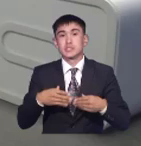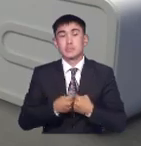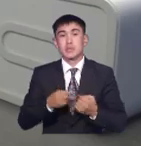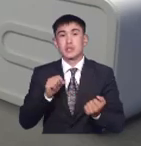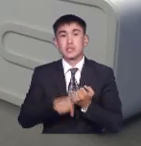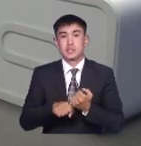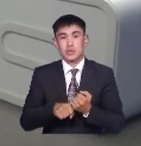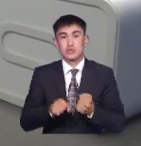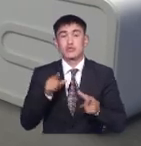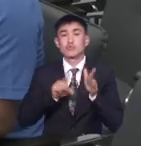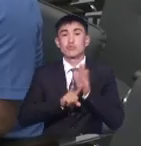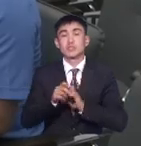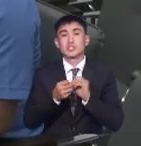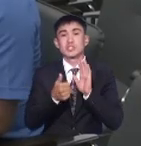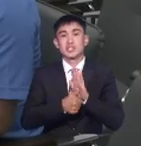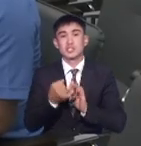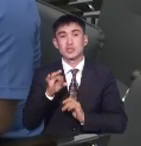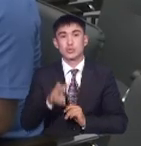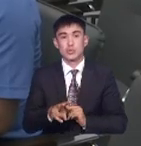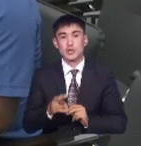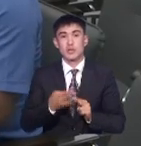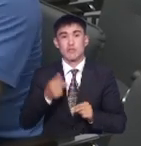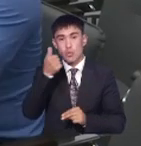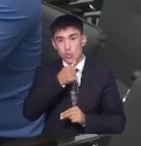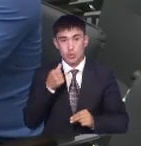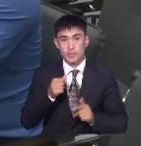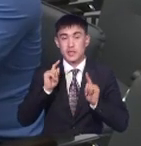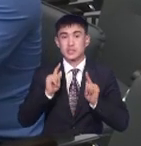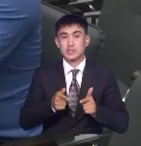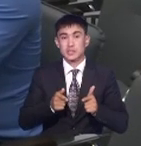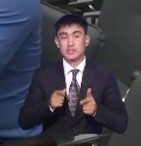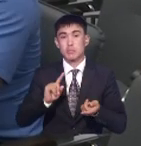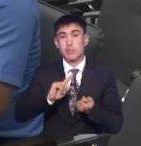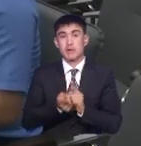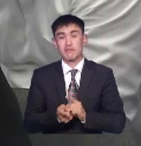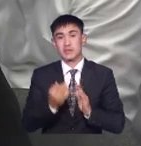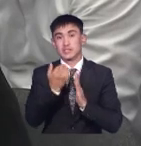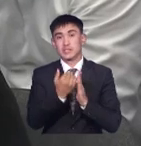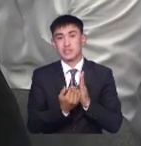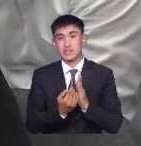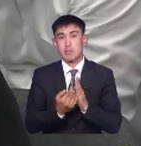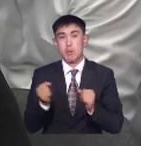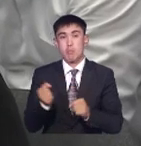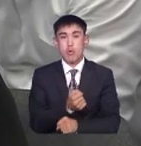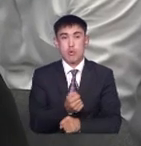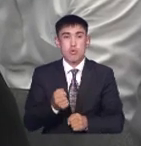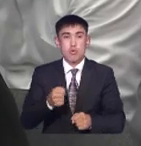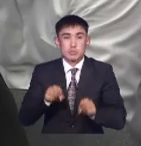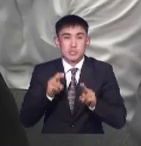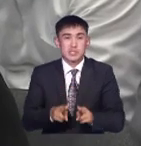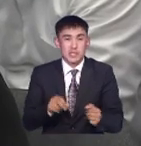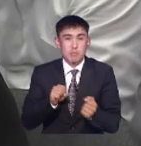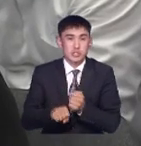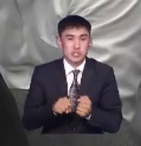семейно-бытового насилия уже вступил в силу 16 июня текущего года. Согласно поправкам, статьи о побоях и